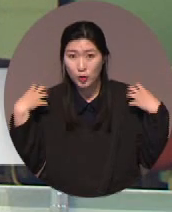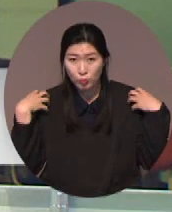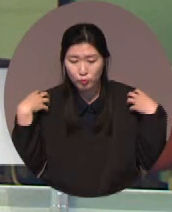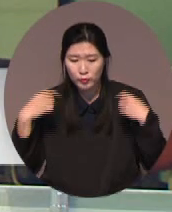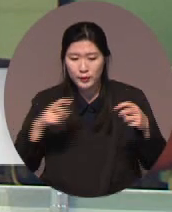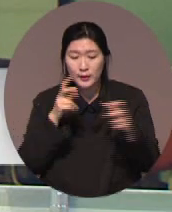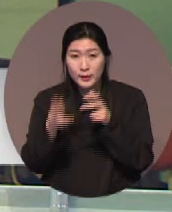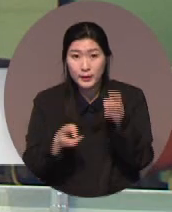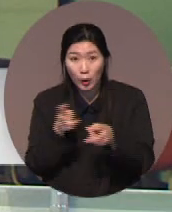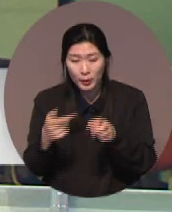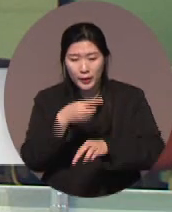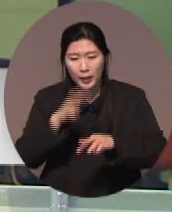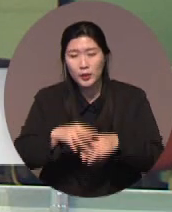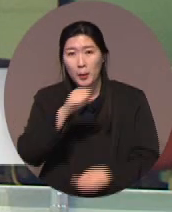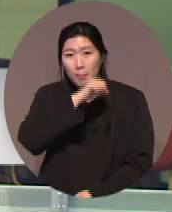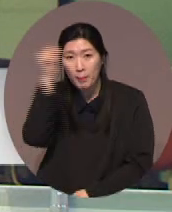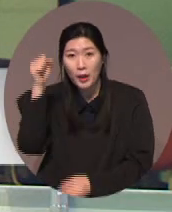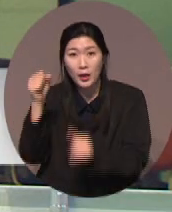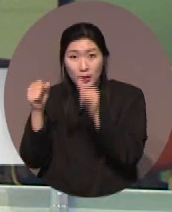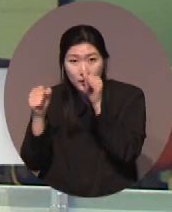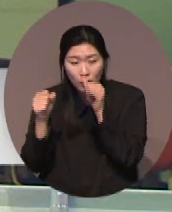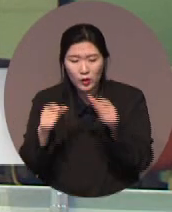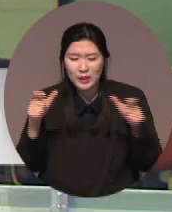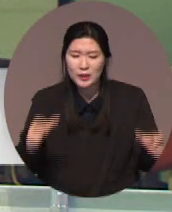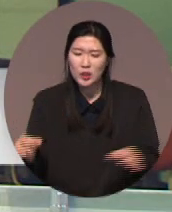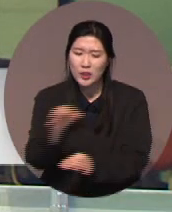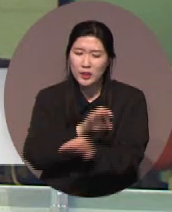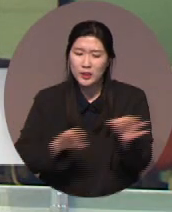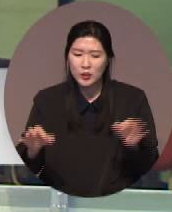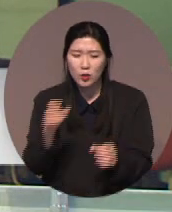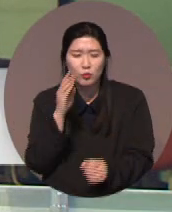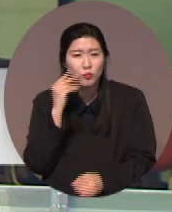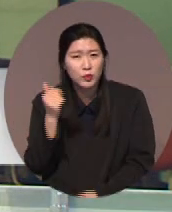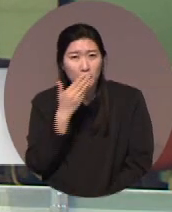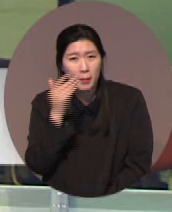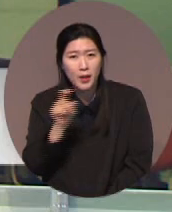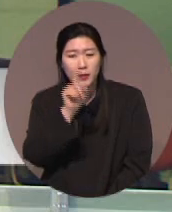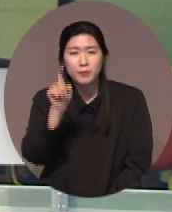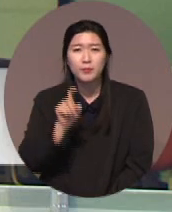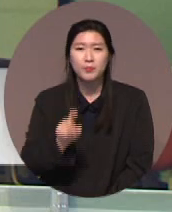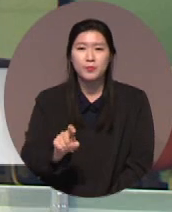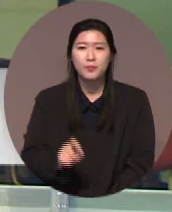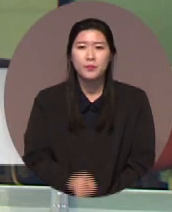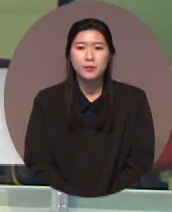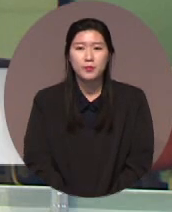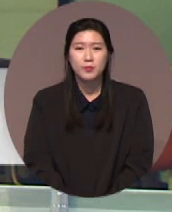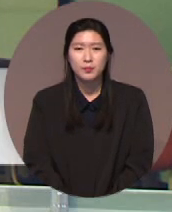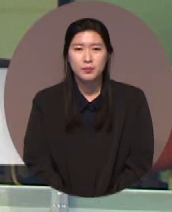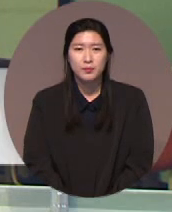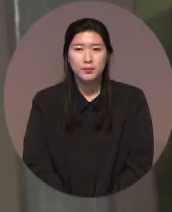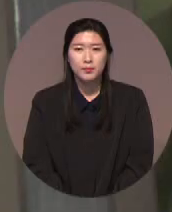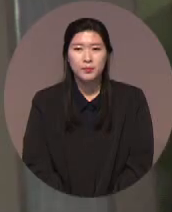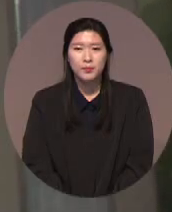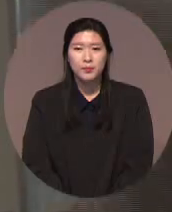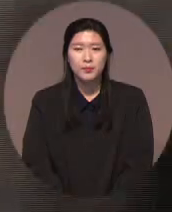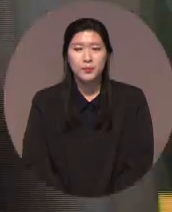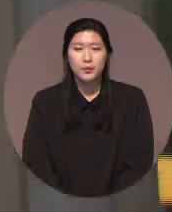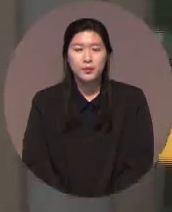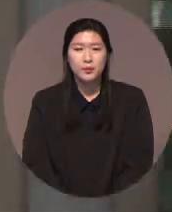대전의 대학도 선정돼 지역 경제의 활성화로 이어질 수 있을지 주목됩니다. 박선진 기자입니다.